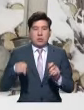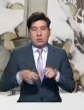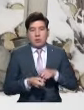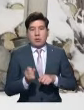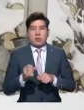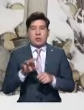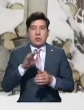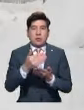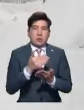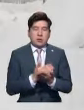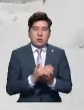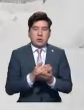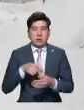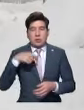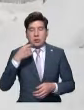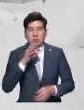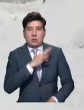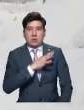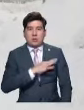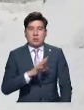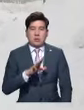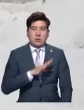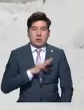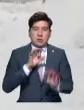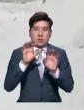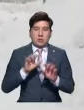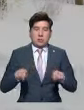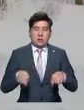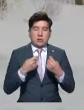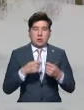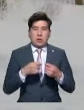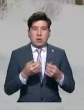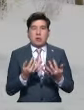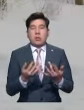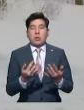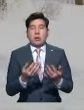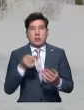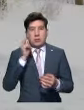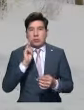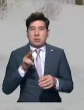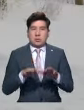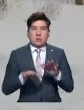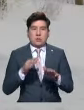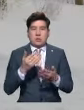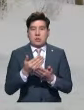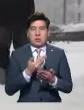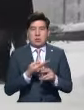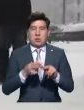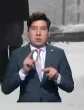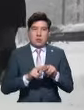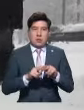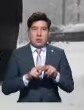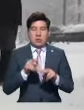елемей суды шексіз пайдаланған. Шенеуніктердің тіршілік нәрін қанша көлемде жұмсағаны белгісіз дейді құзырлы орган өкілдері. Өйткені